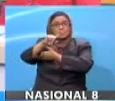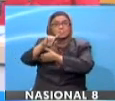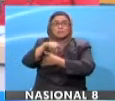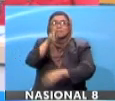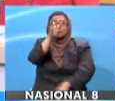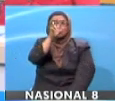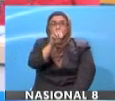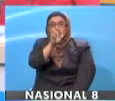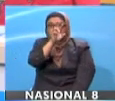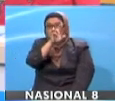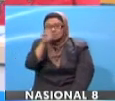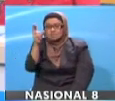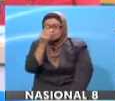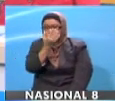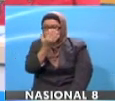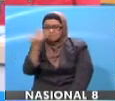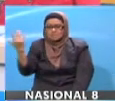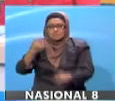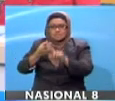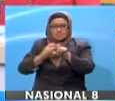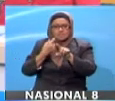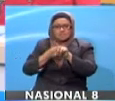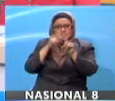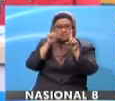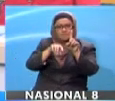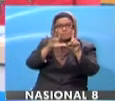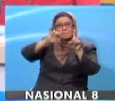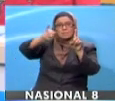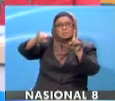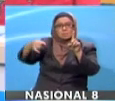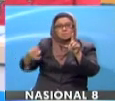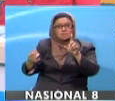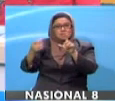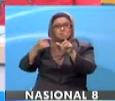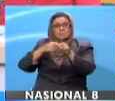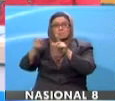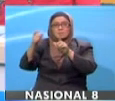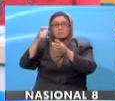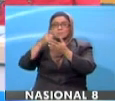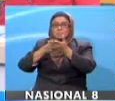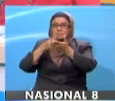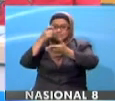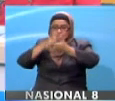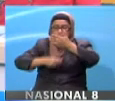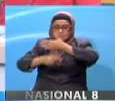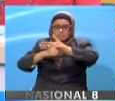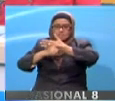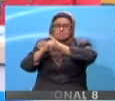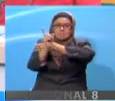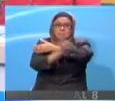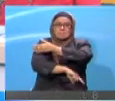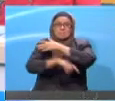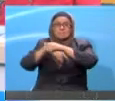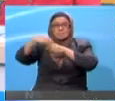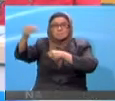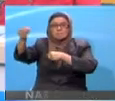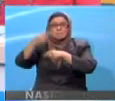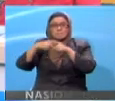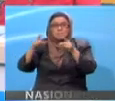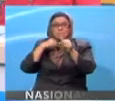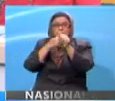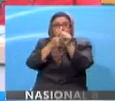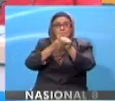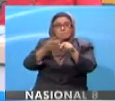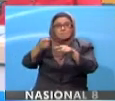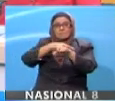20,966 daripada 1.59 juta saman berstatus waran tangkap dikeluarkan susulan kegagalan pengguna